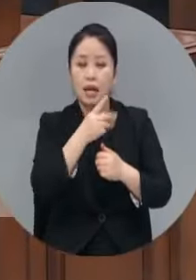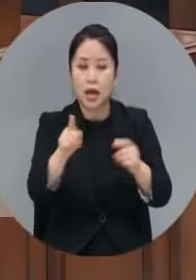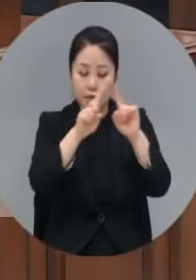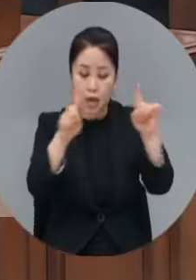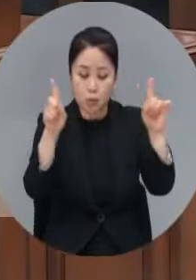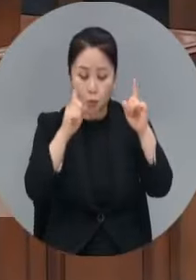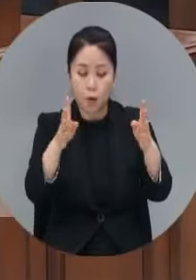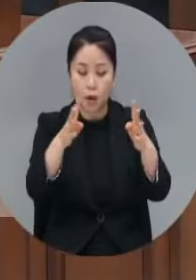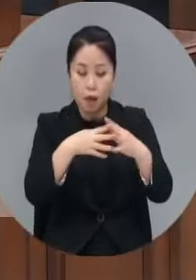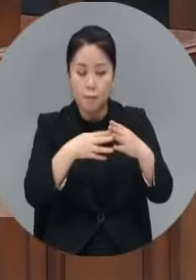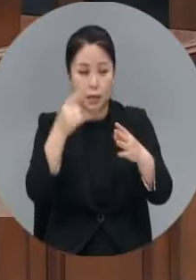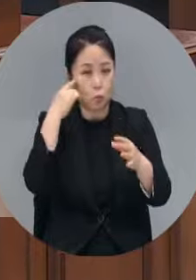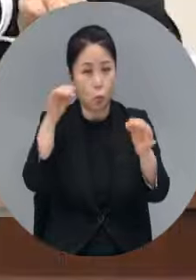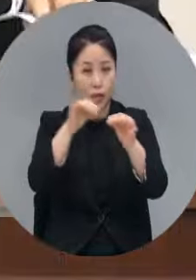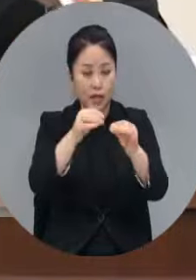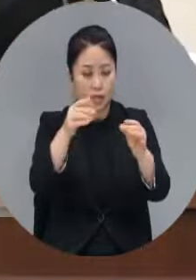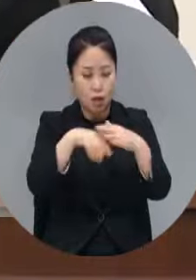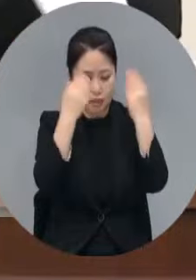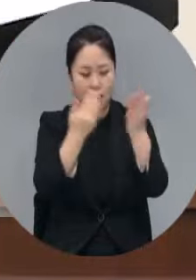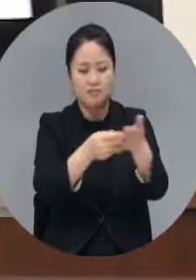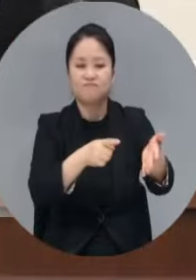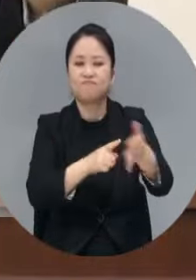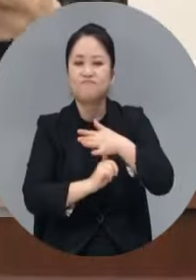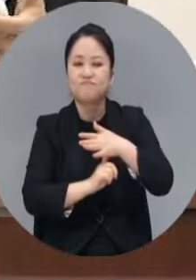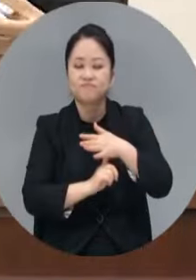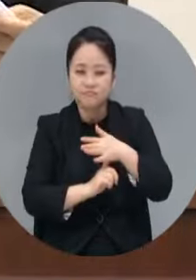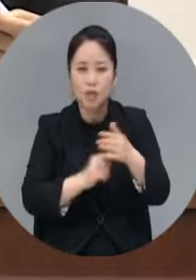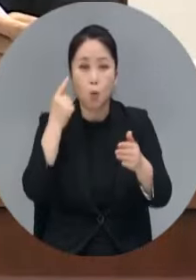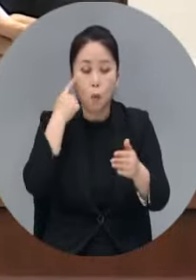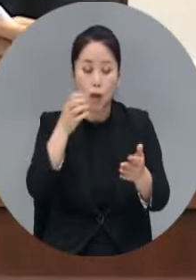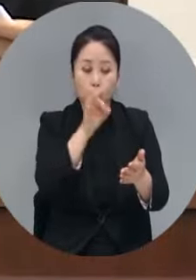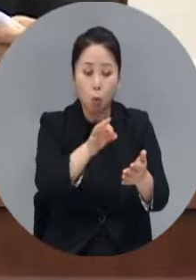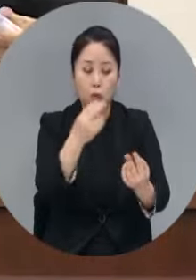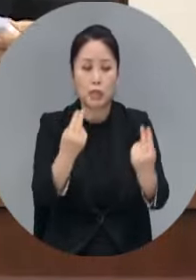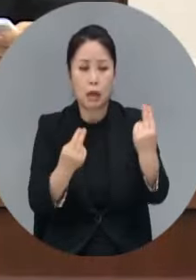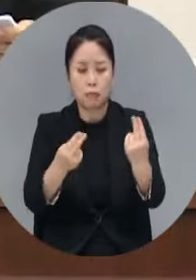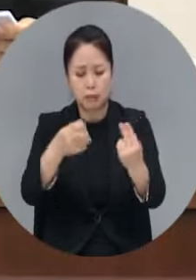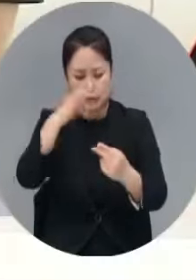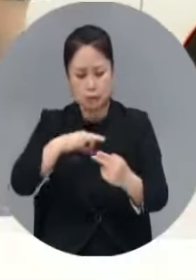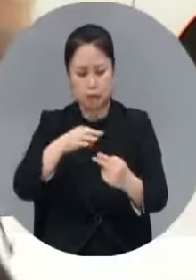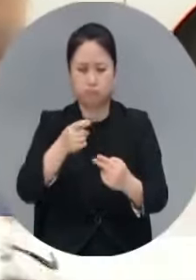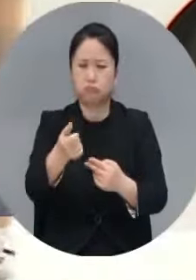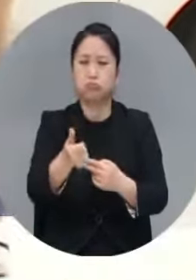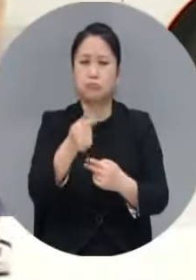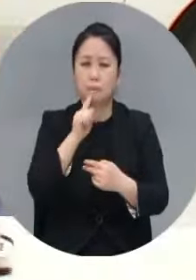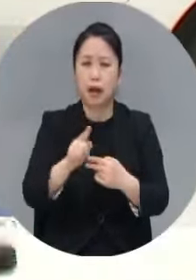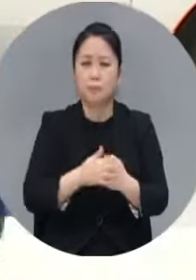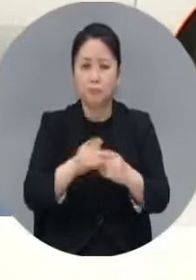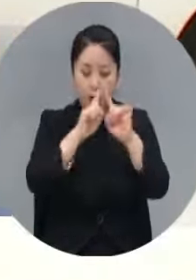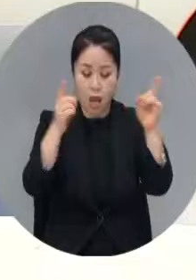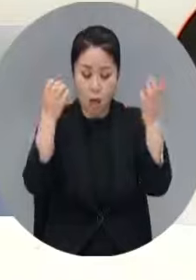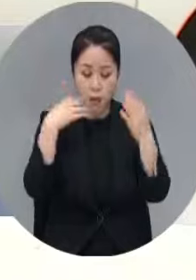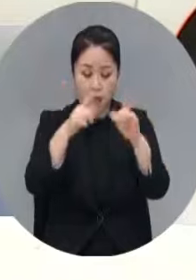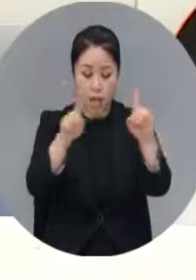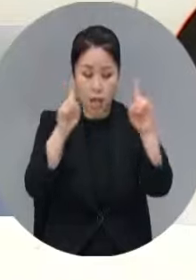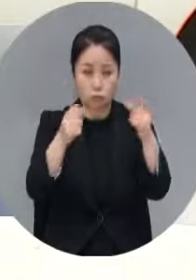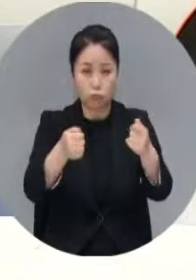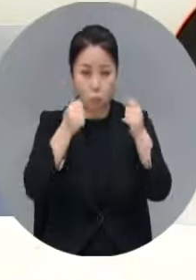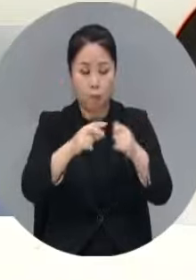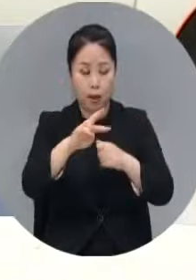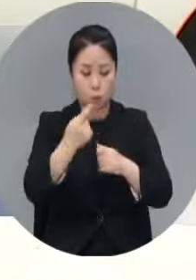부결시켰습니다. 예산 투입 대비 실익이 적다는 겁니다. 대학원 대학을 나온다 하더라도 인재들이 또 부산에 계속 있을